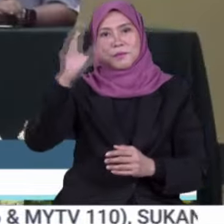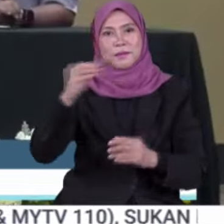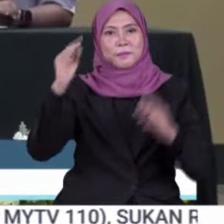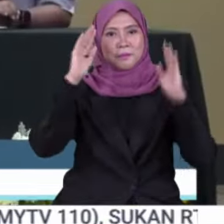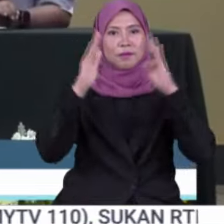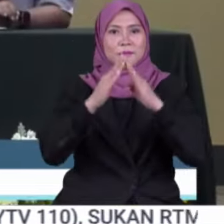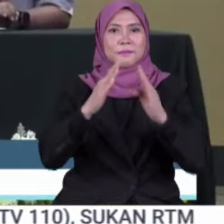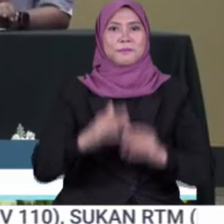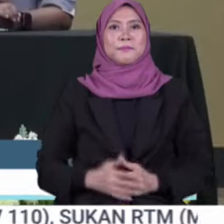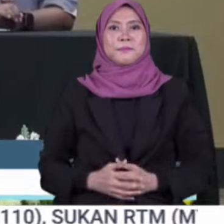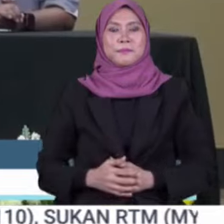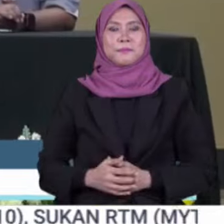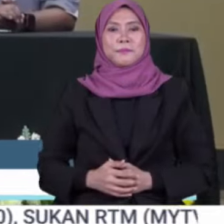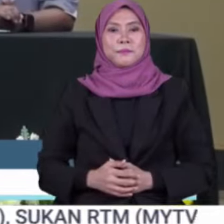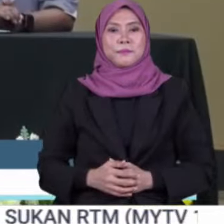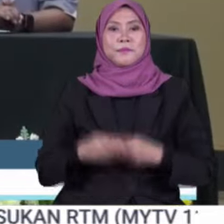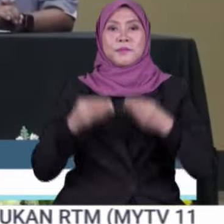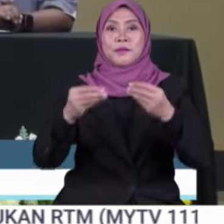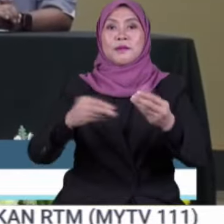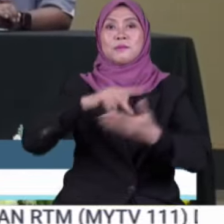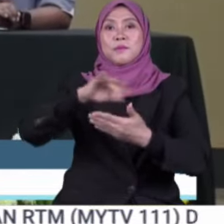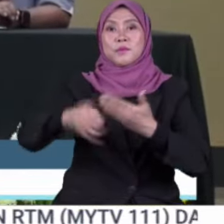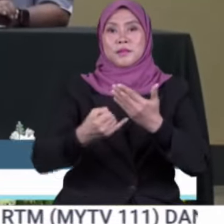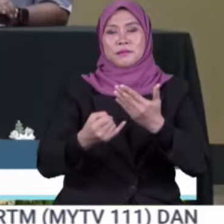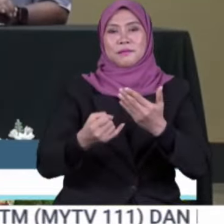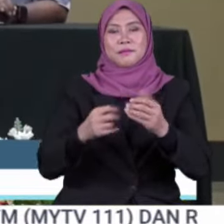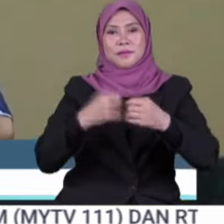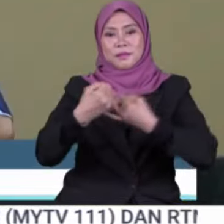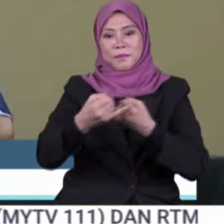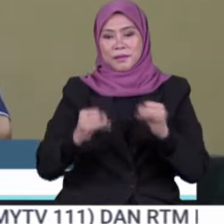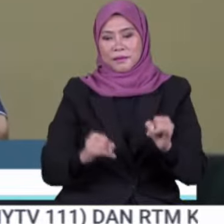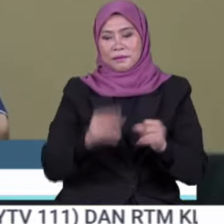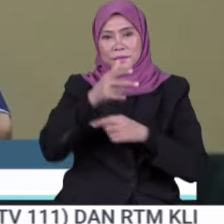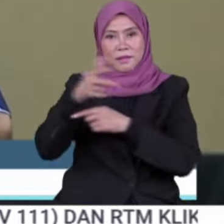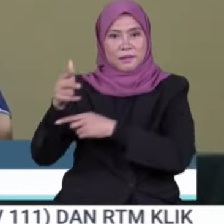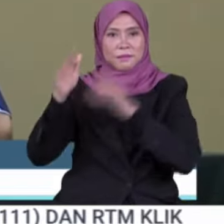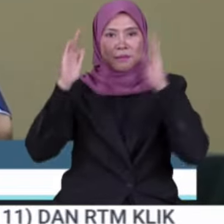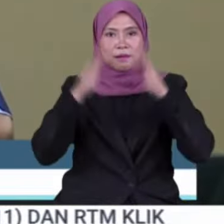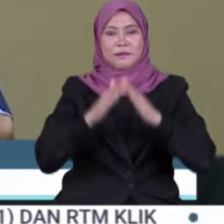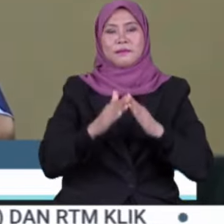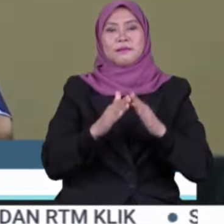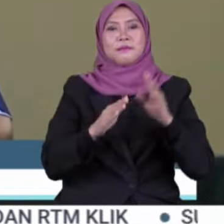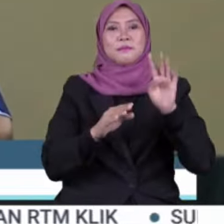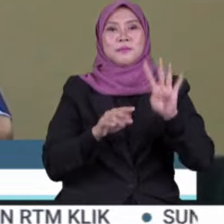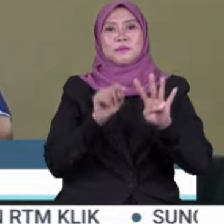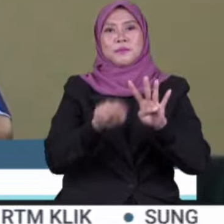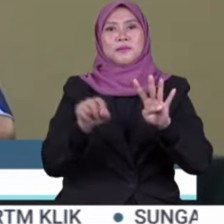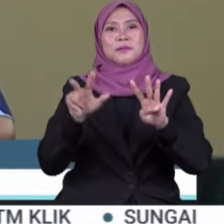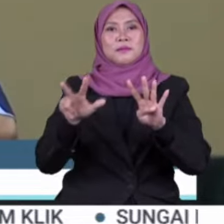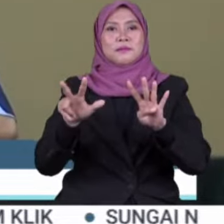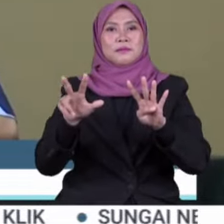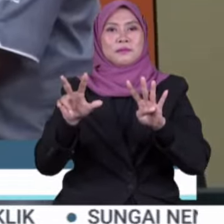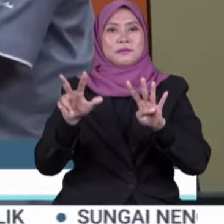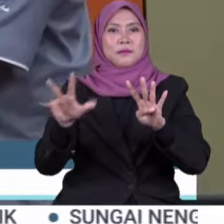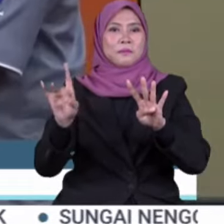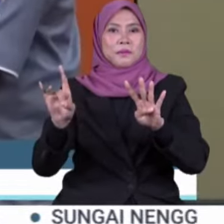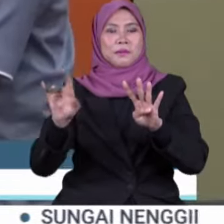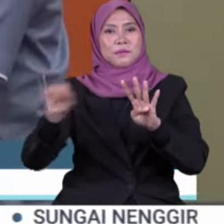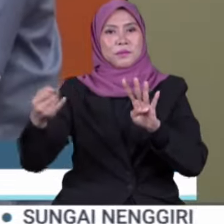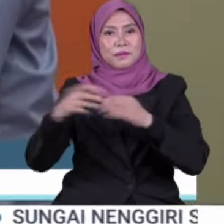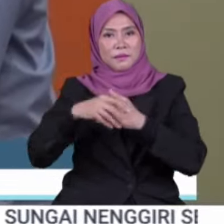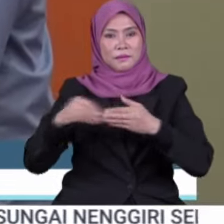lah. Penyerahan projek turut melibatkan Jabatan Penyiaran Pahang bernilai RM4.78 juta. Terdahulu,